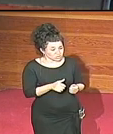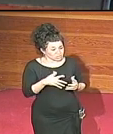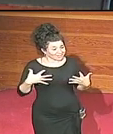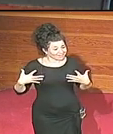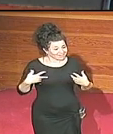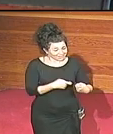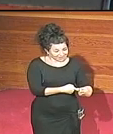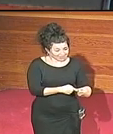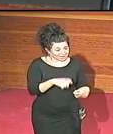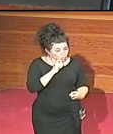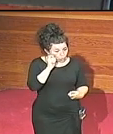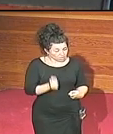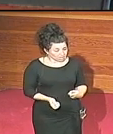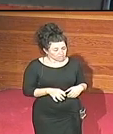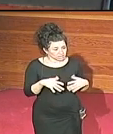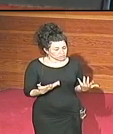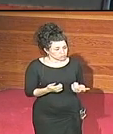Poloniaren